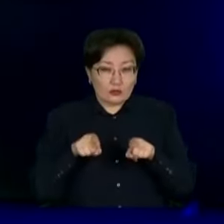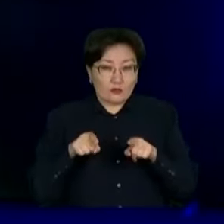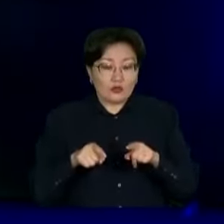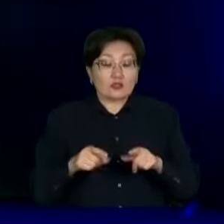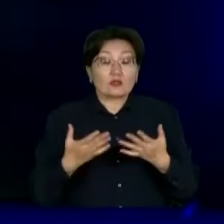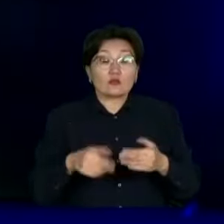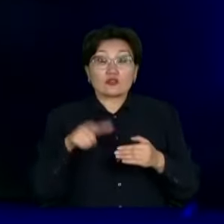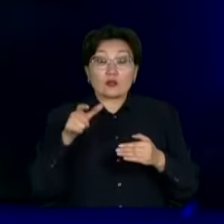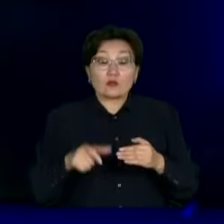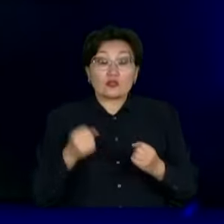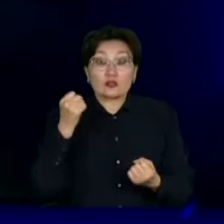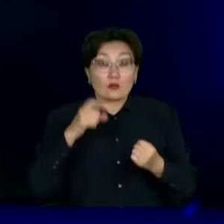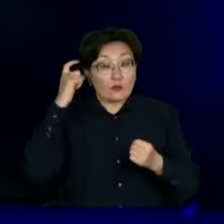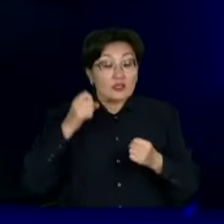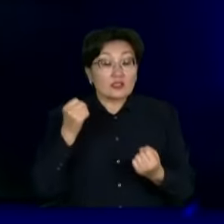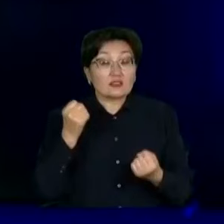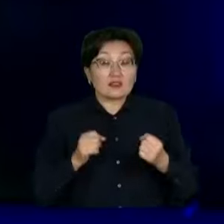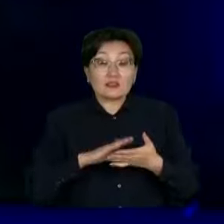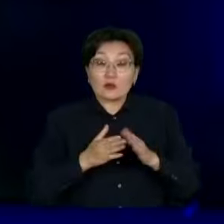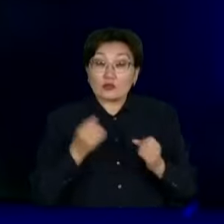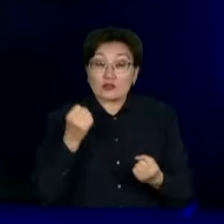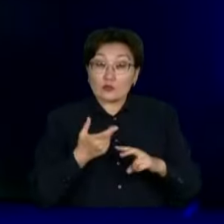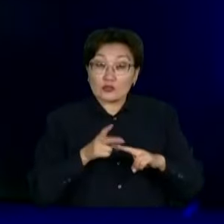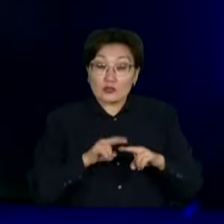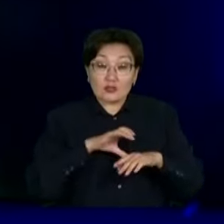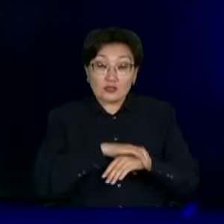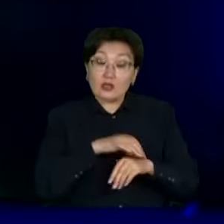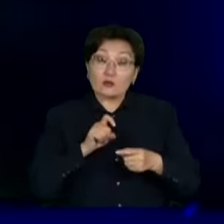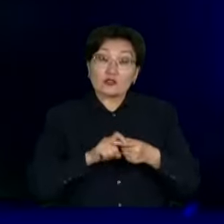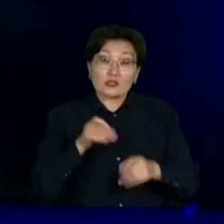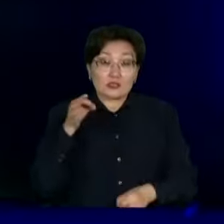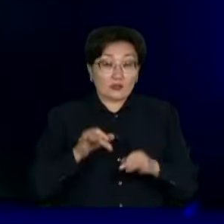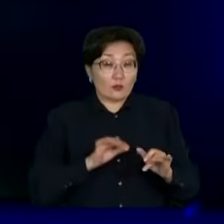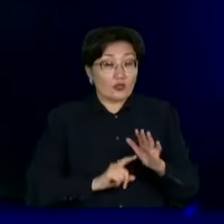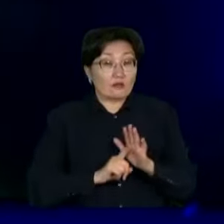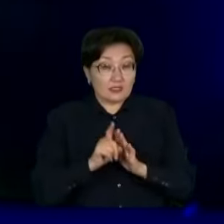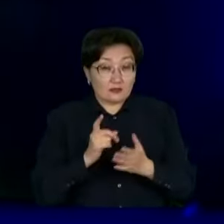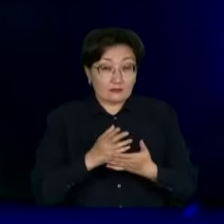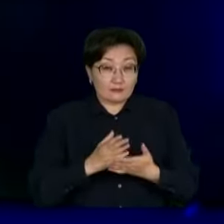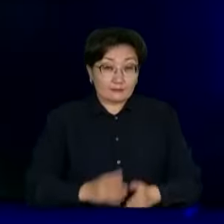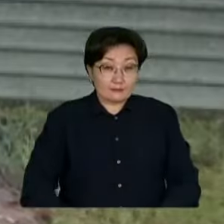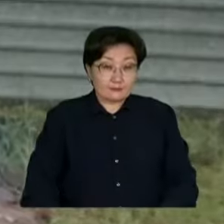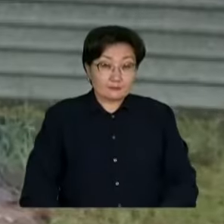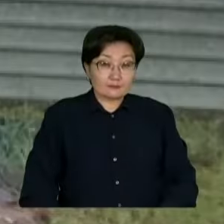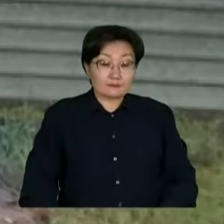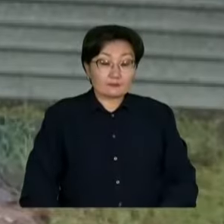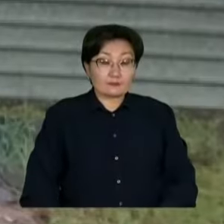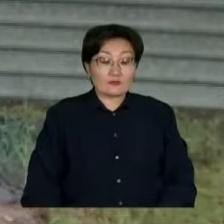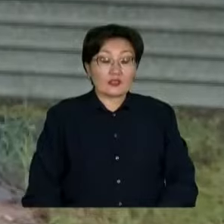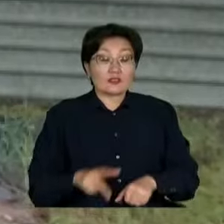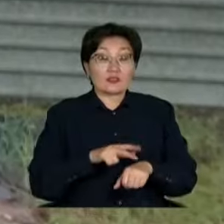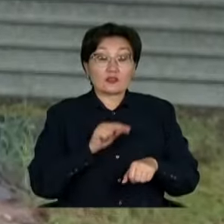саздай азамат көлікті мас күйде тізгіндеген. Қазір аталған оқиғаға қатысты қылмыстық іс қозғалды.